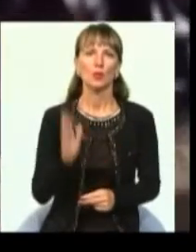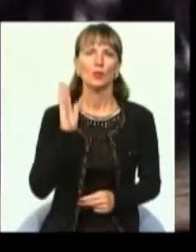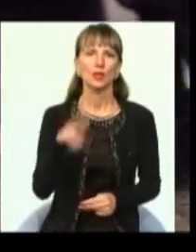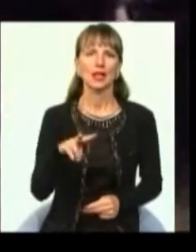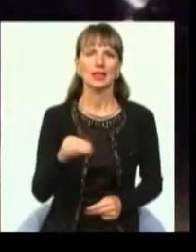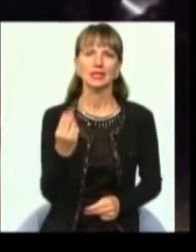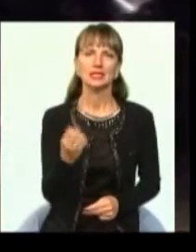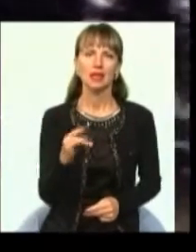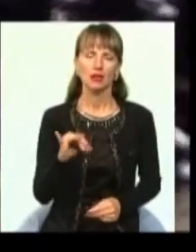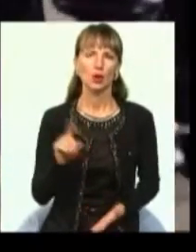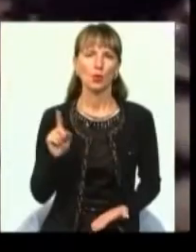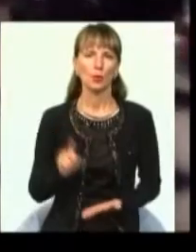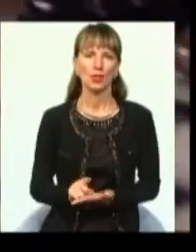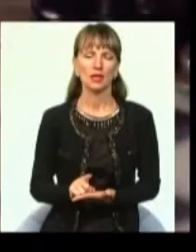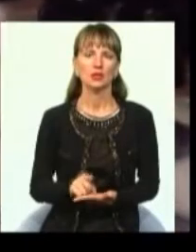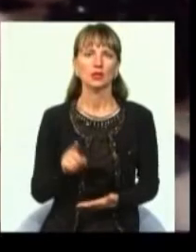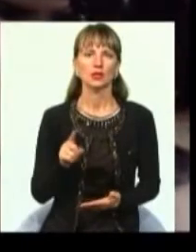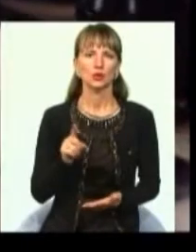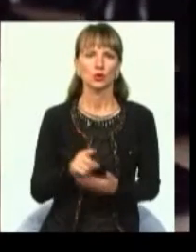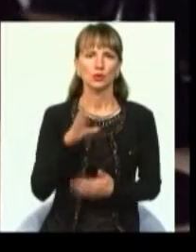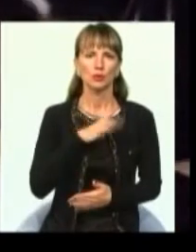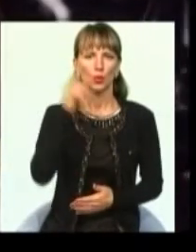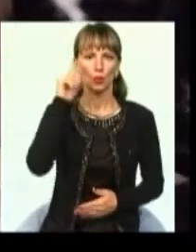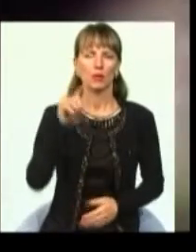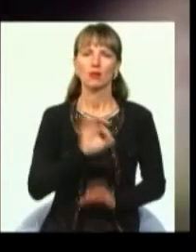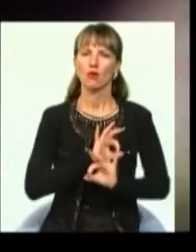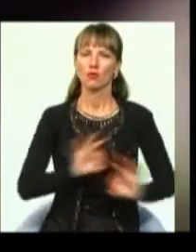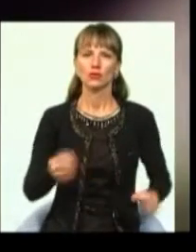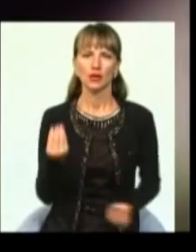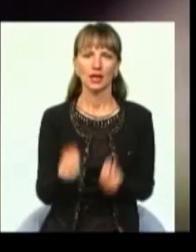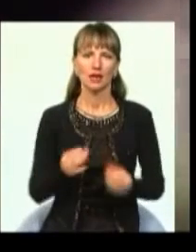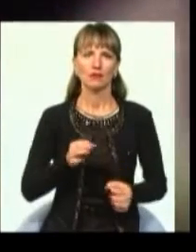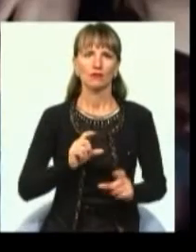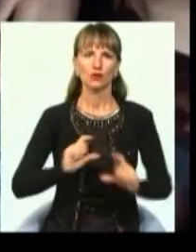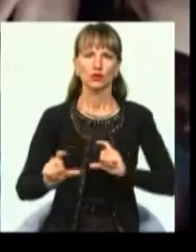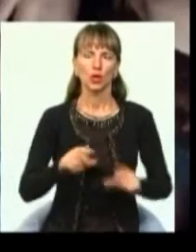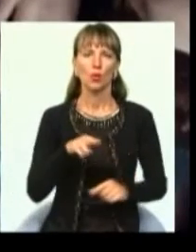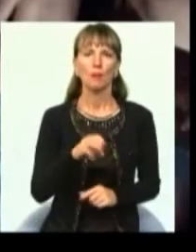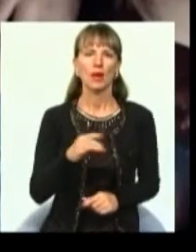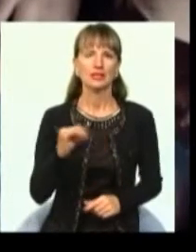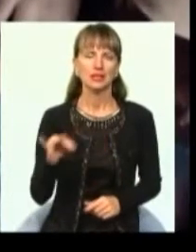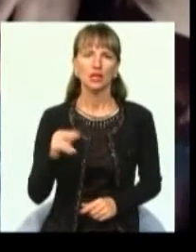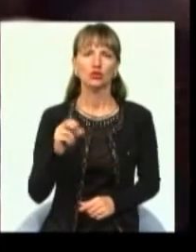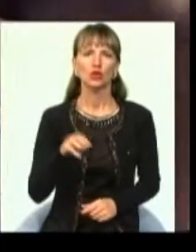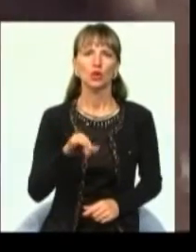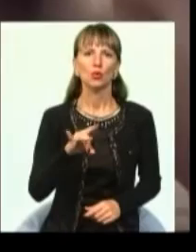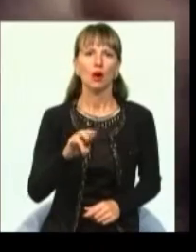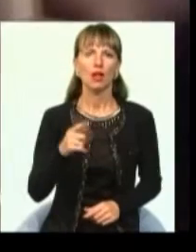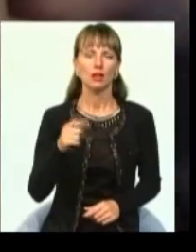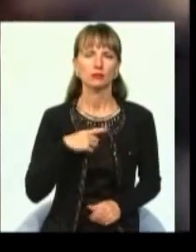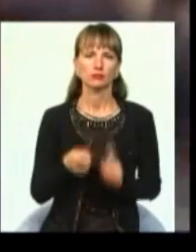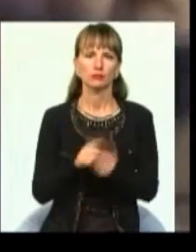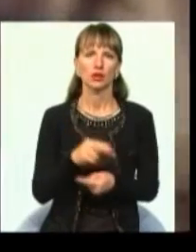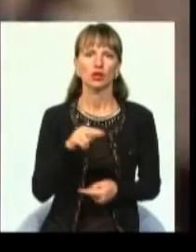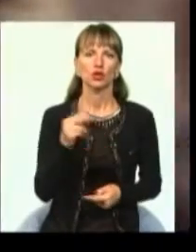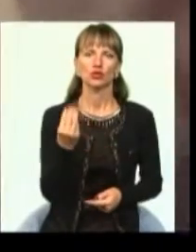лицарі обов'язково повинні були вміти чудово грати в шахи. У 7 столітті у Персії чатуранга була перейменована в шатранж. Саме